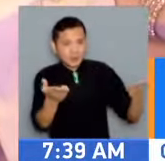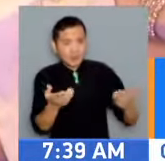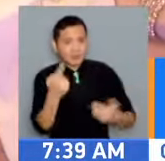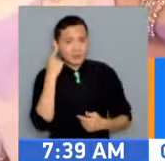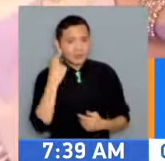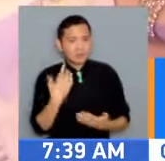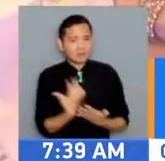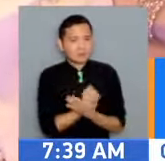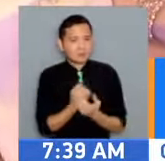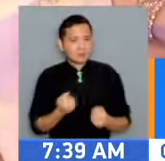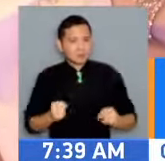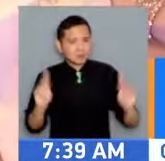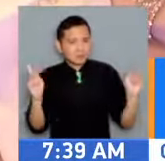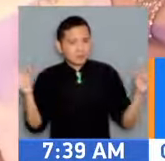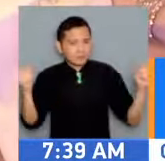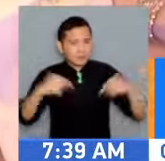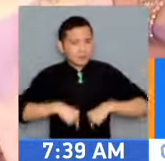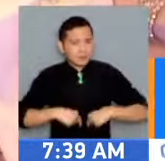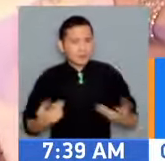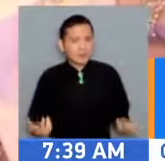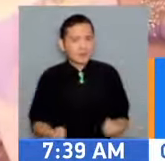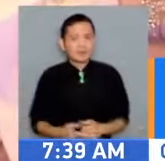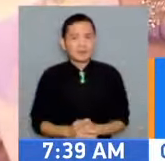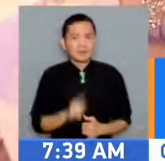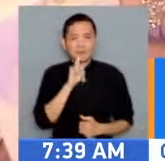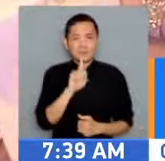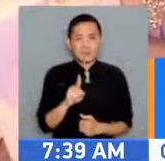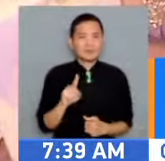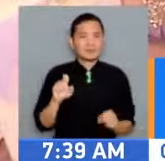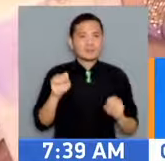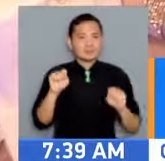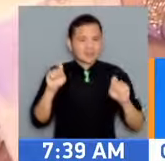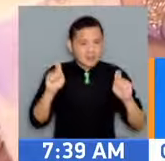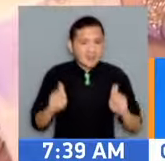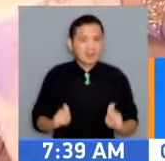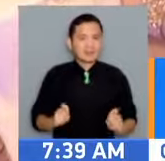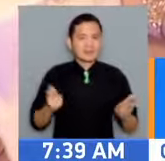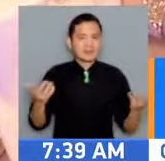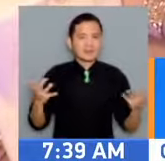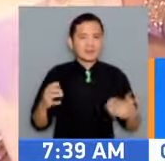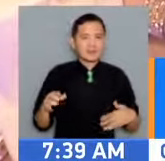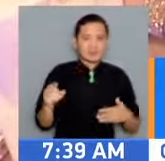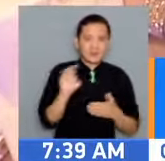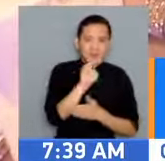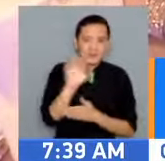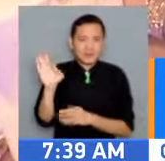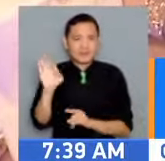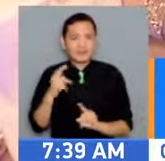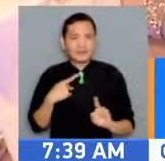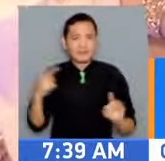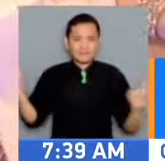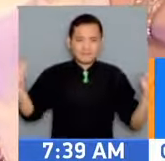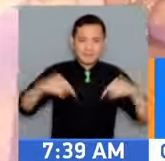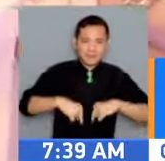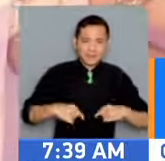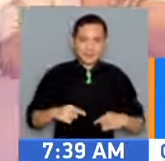sa mga Kapuso na nag-embrace sa amin ngayon. Ako po, sa amin na kami makakaya pa sasayahin namin